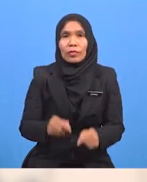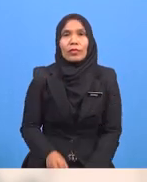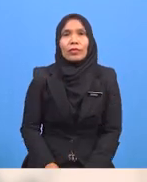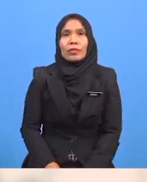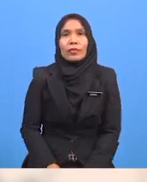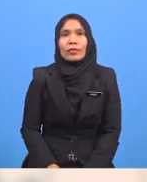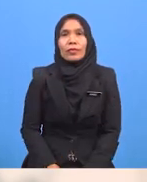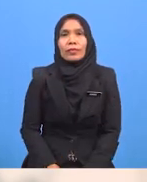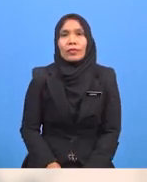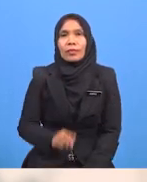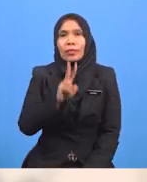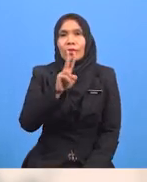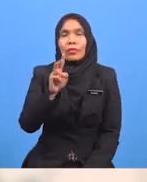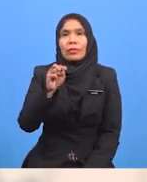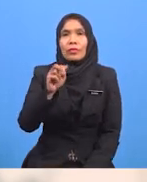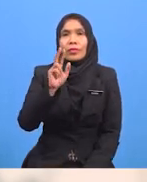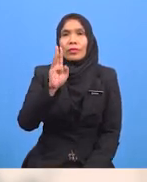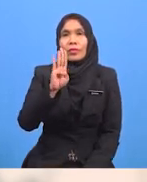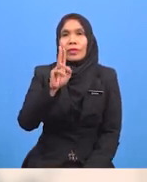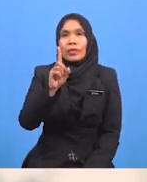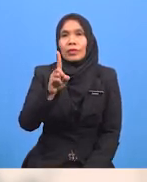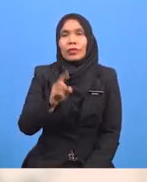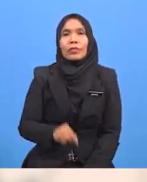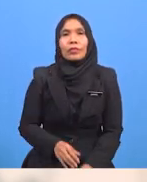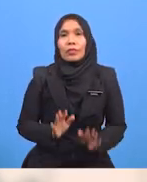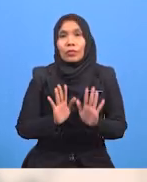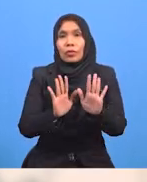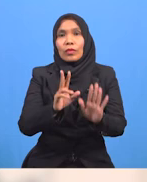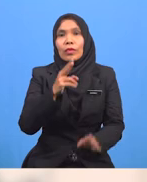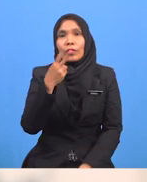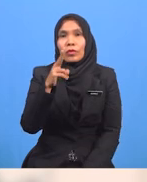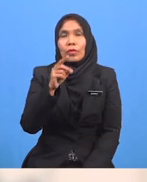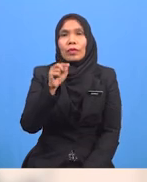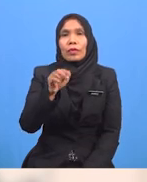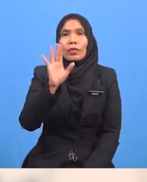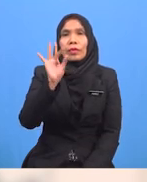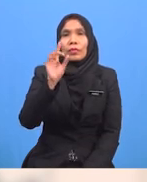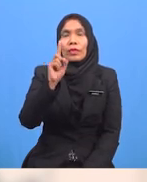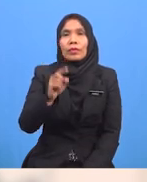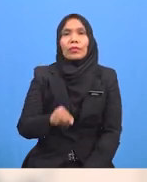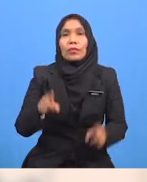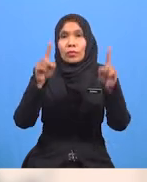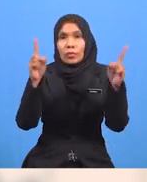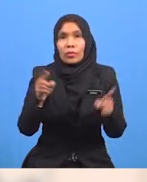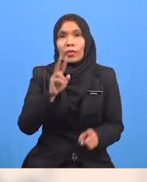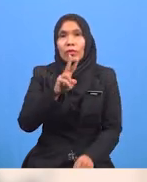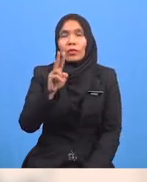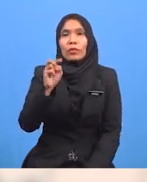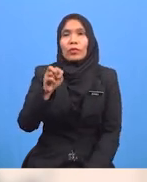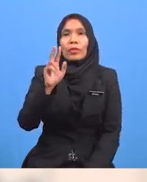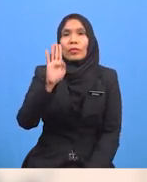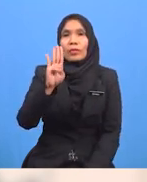20241 tolak 12 perpuluhan 81 kurungan kurungan 22 perpuluhan